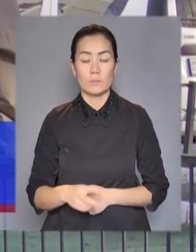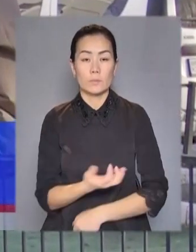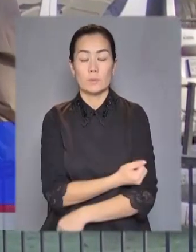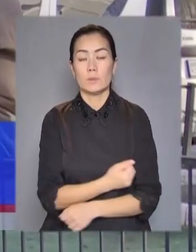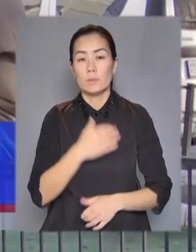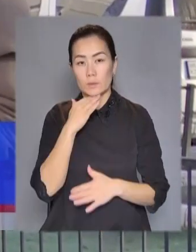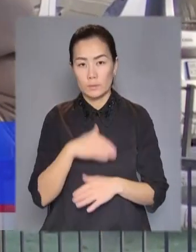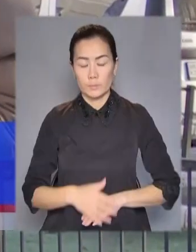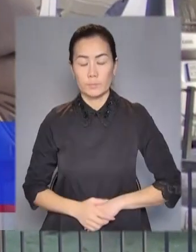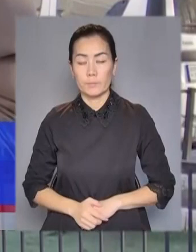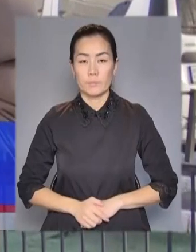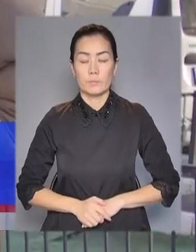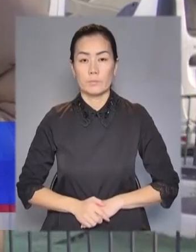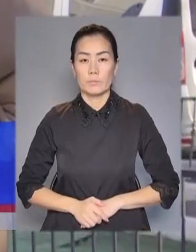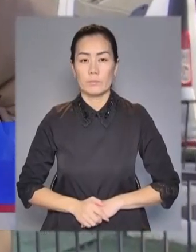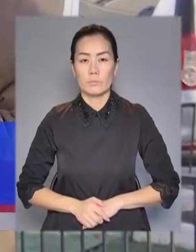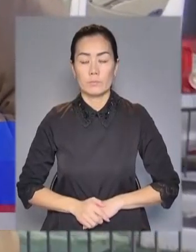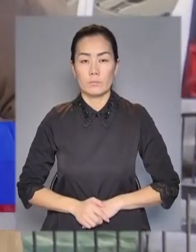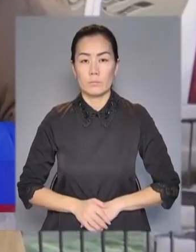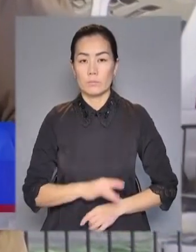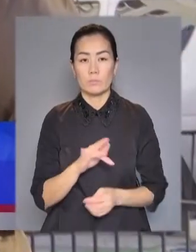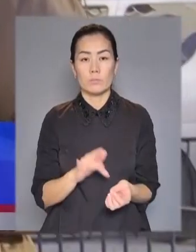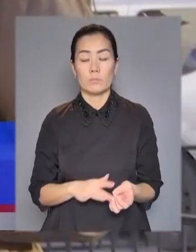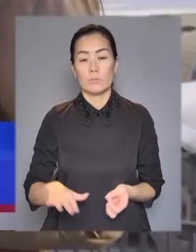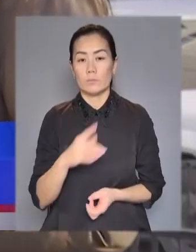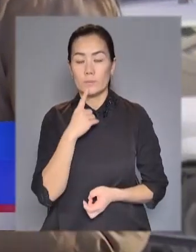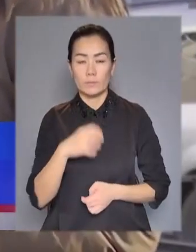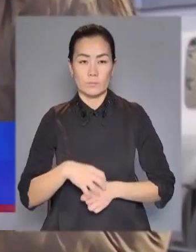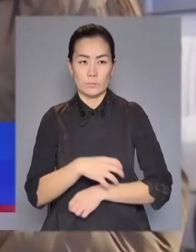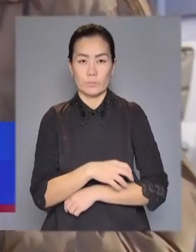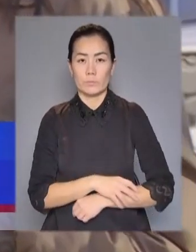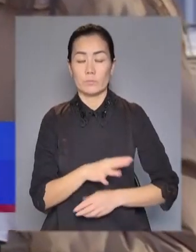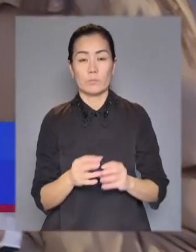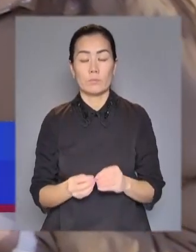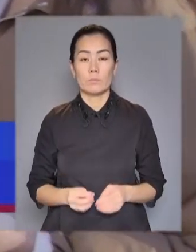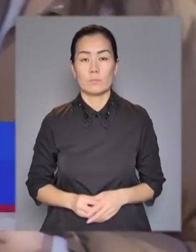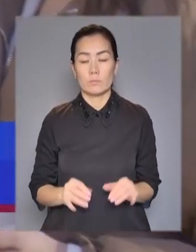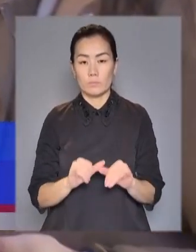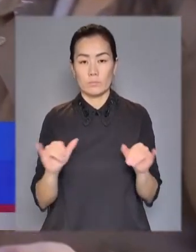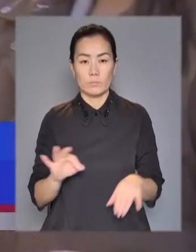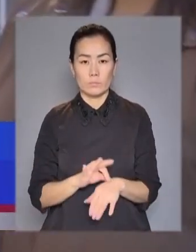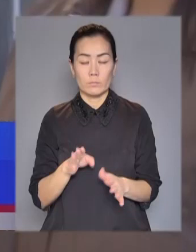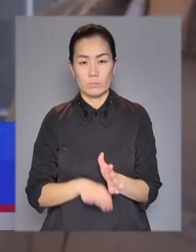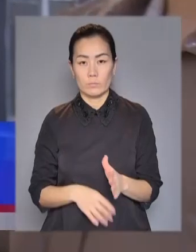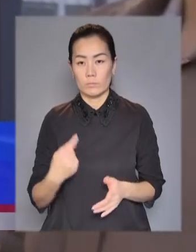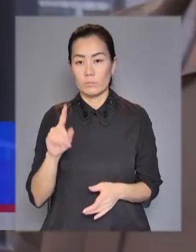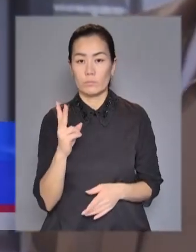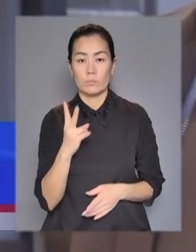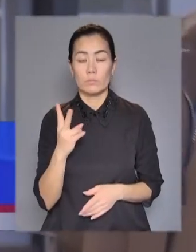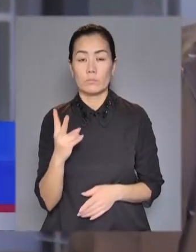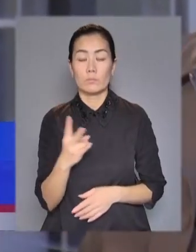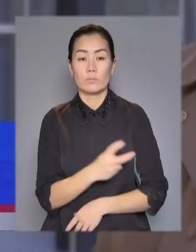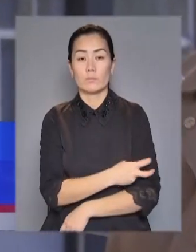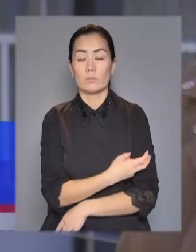доза жеткілікті ме? Жалпы осы Атырау облысы бойынша қызылша ауруының жаппай таралуына байланысты біздің номер 2-ші